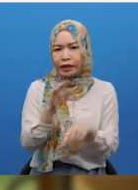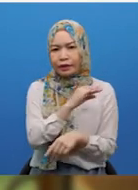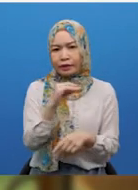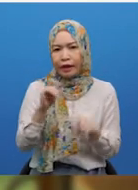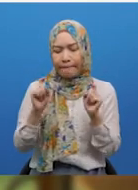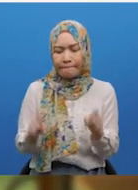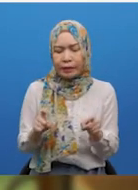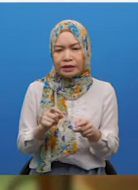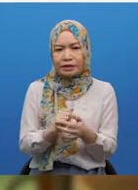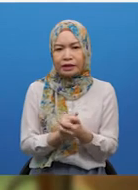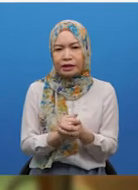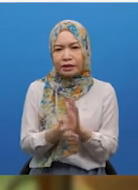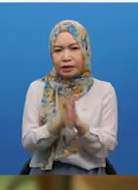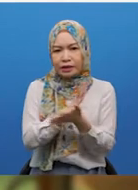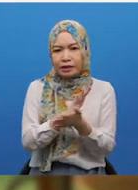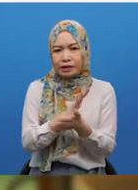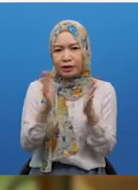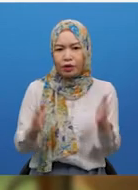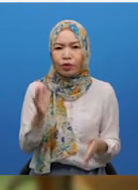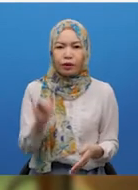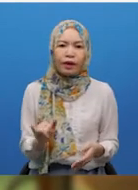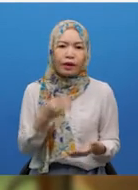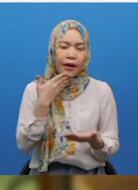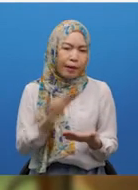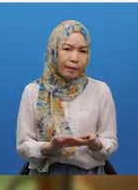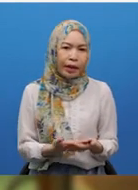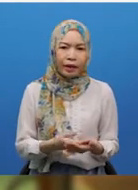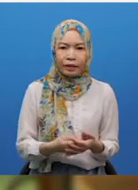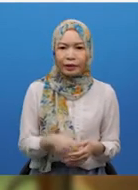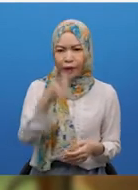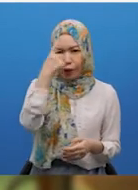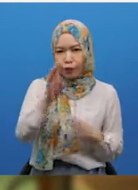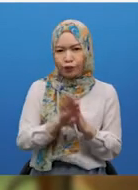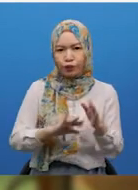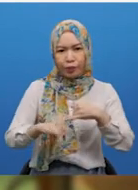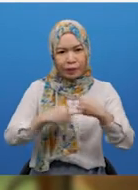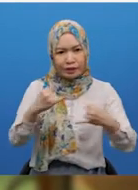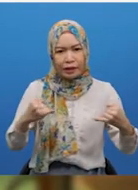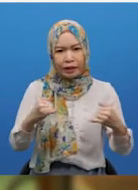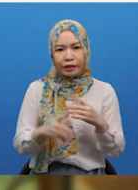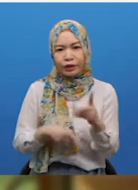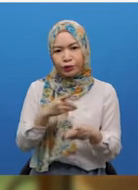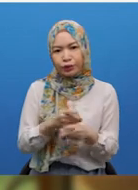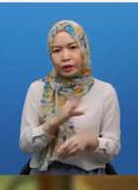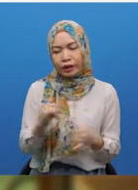laku kita untuk menjadi model insan yang cemerlang di dunia dan di